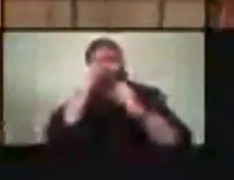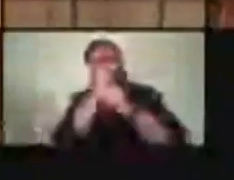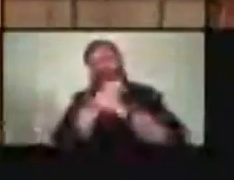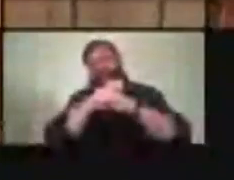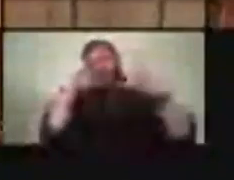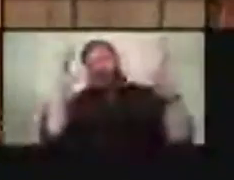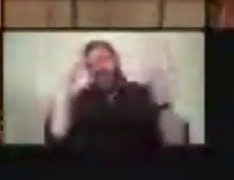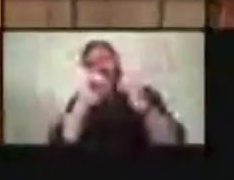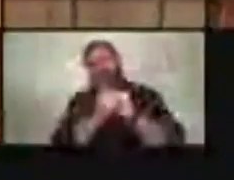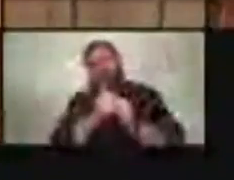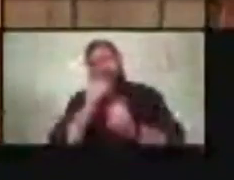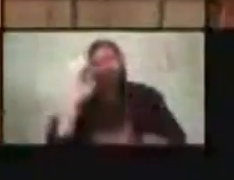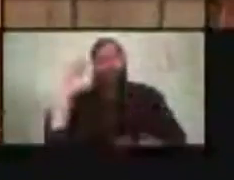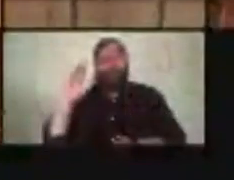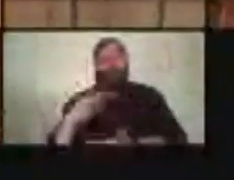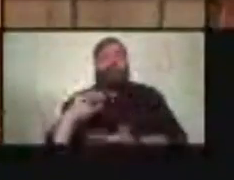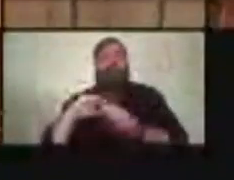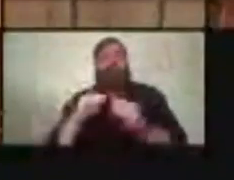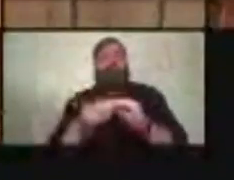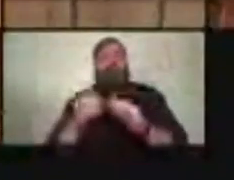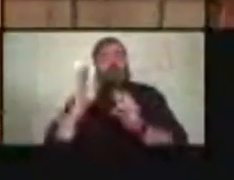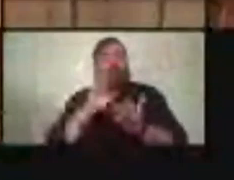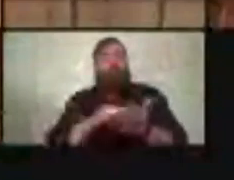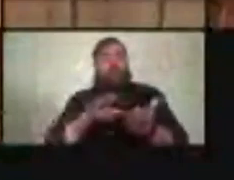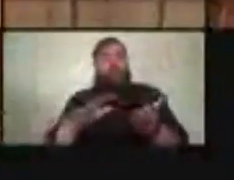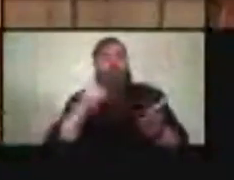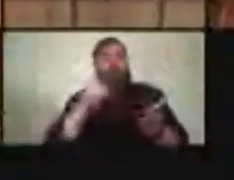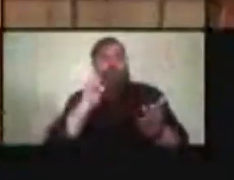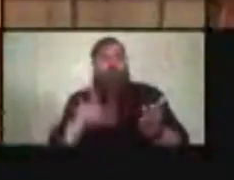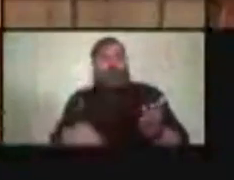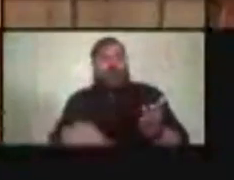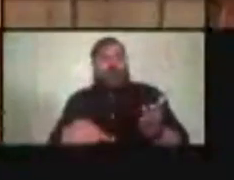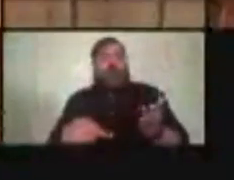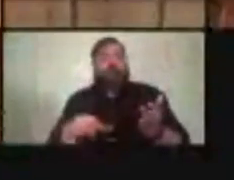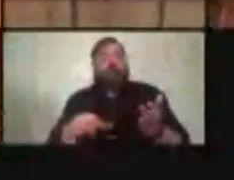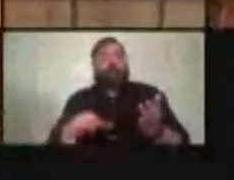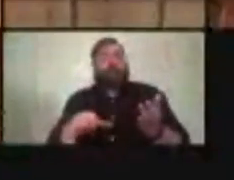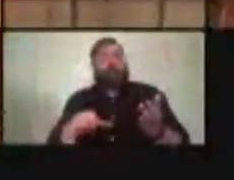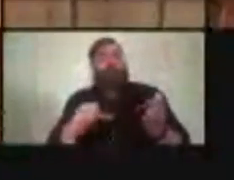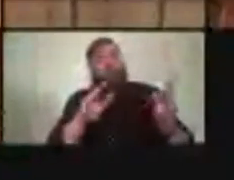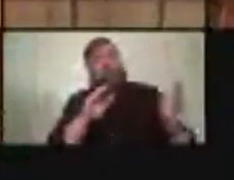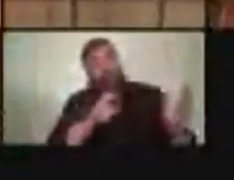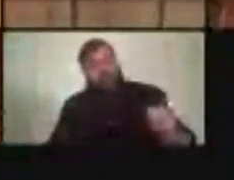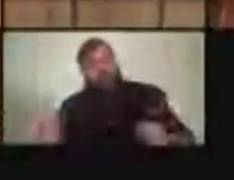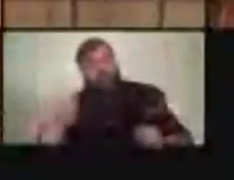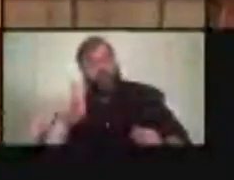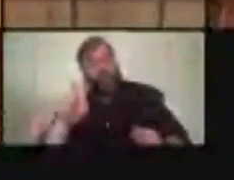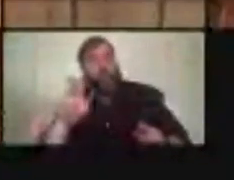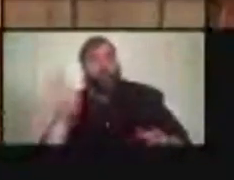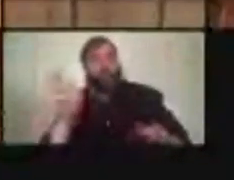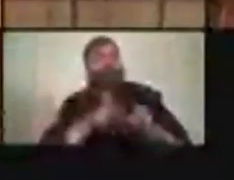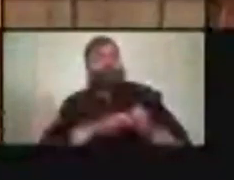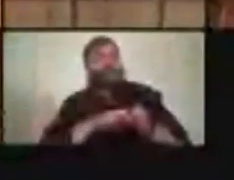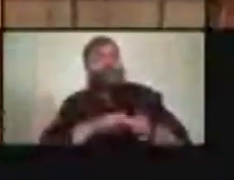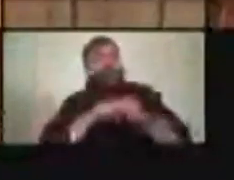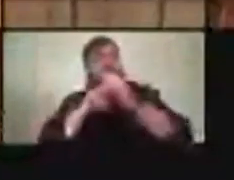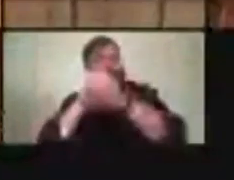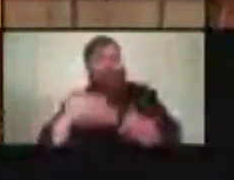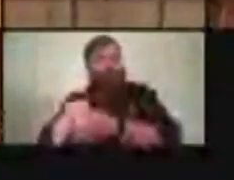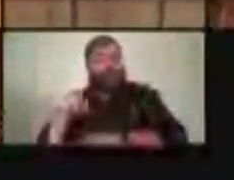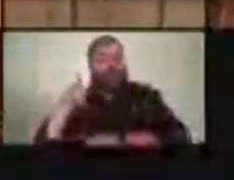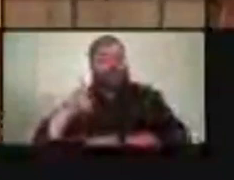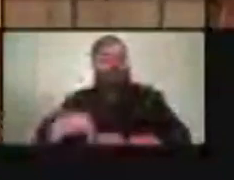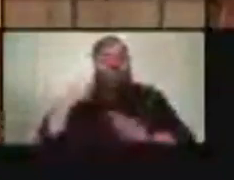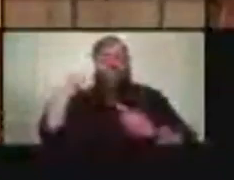kukumbana na changamoto zetu. Kwa mfano, idadi ya wanafunzi ambao wanahitaji